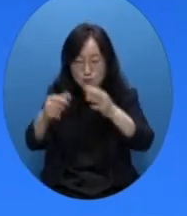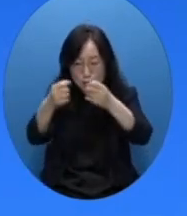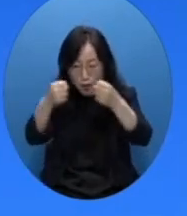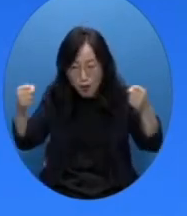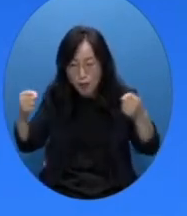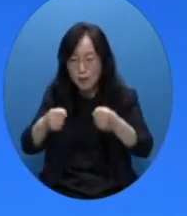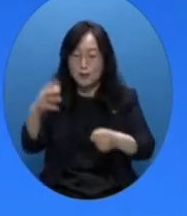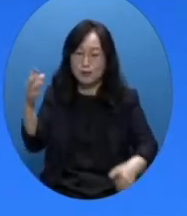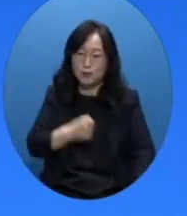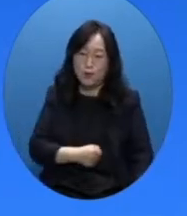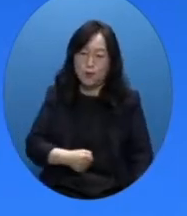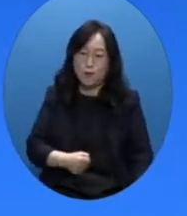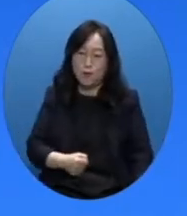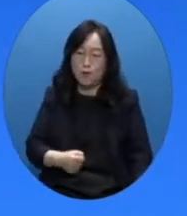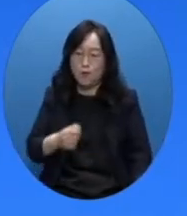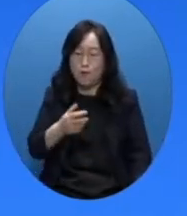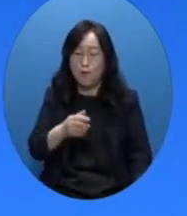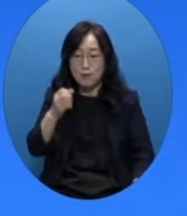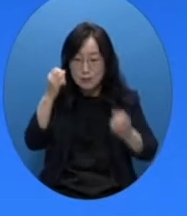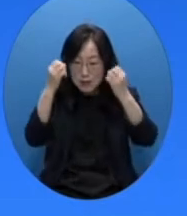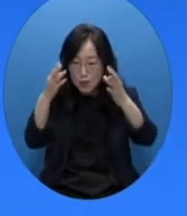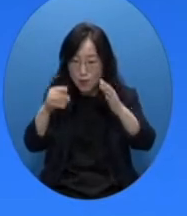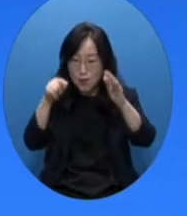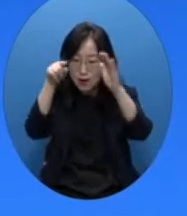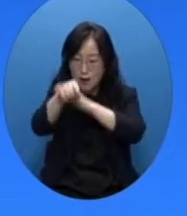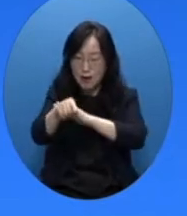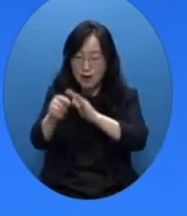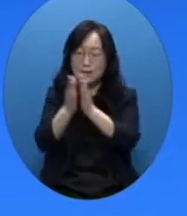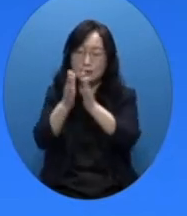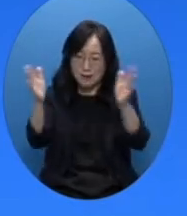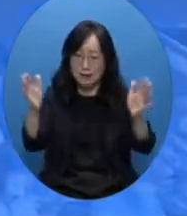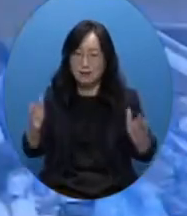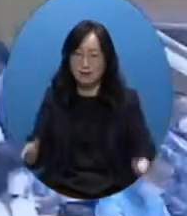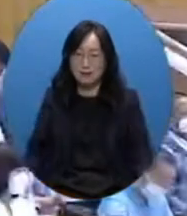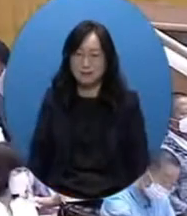그곳에 내려가서 귀한 사역을 시작하게 됐다고 하는 이야기입니다. 할렐루야.